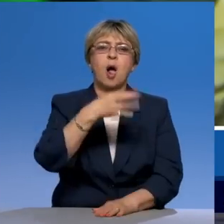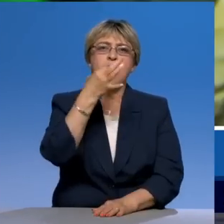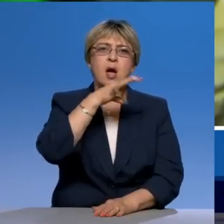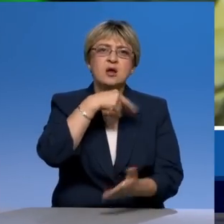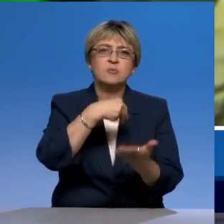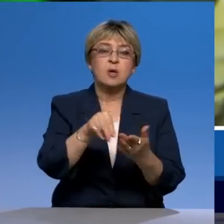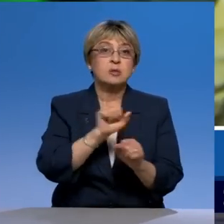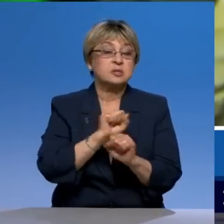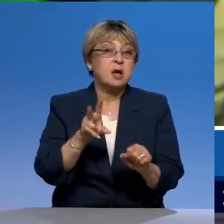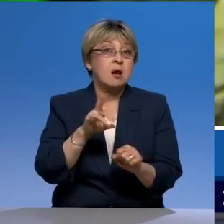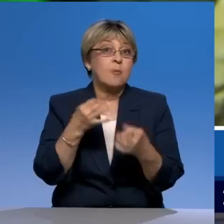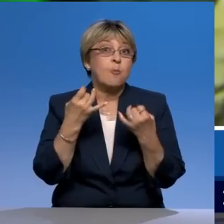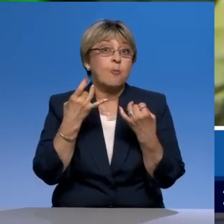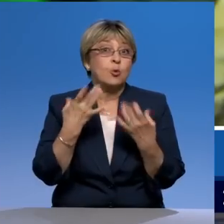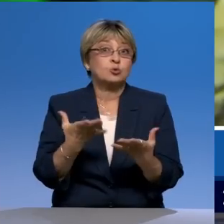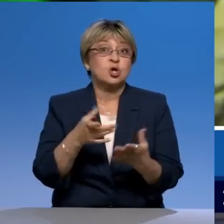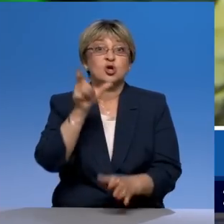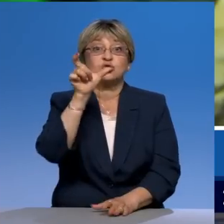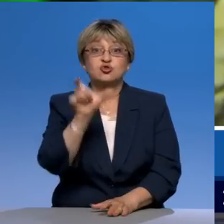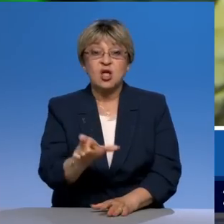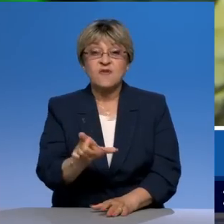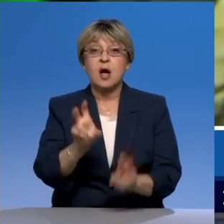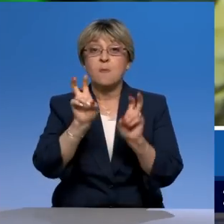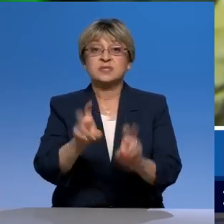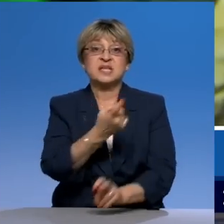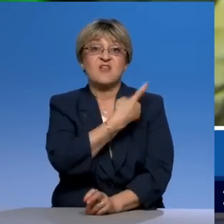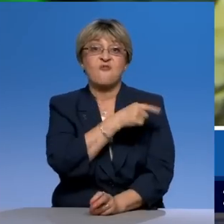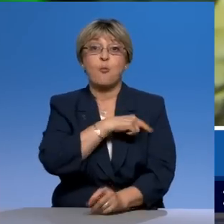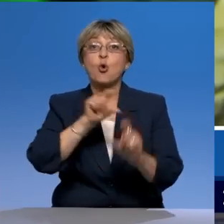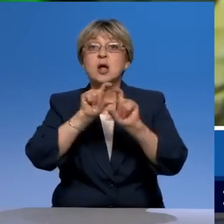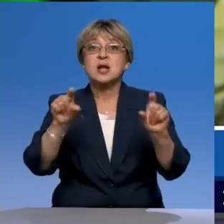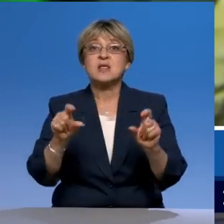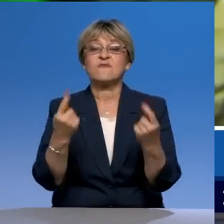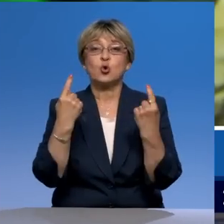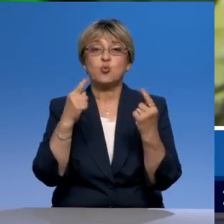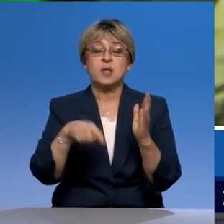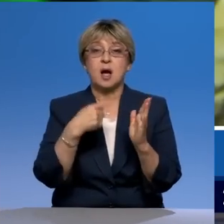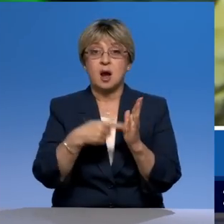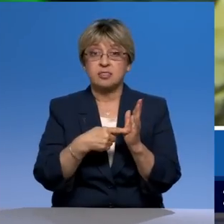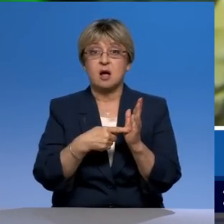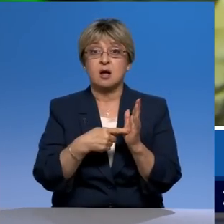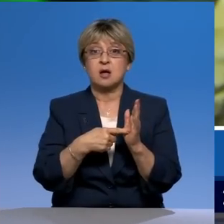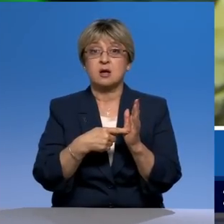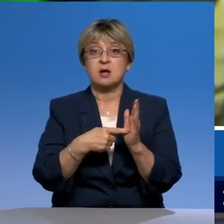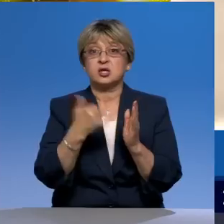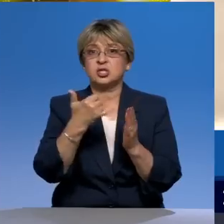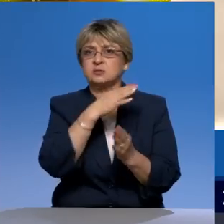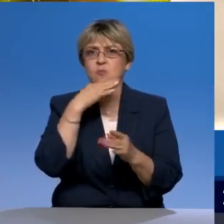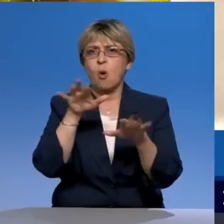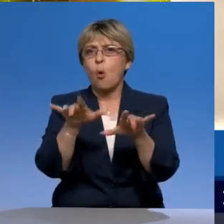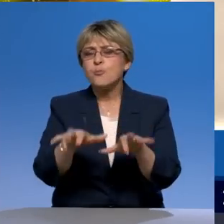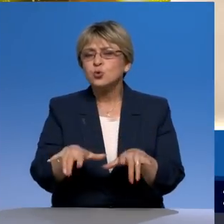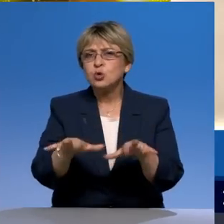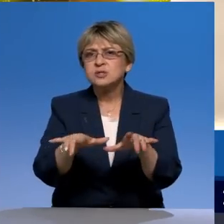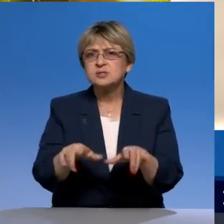нельзя просто какого-то человека посадить в поликлинике, хотя бы вот в больших городах. Сейчас же компьютеризация везде.